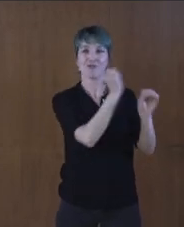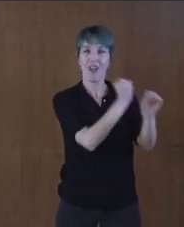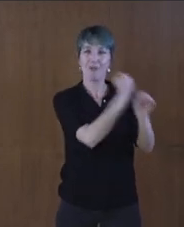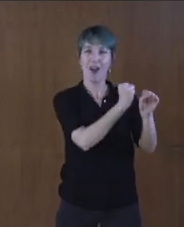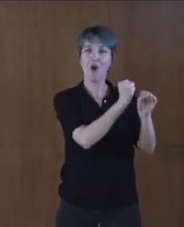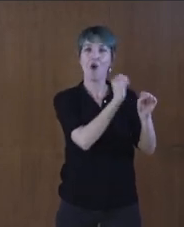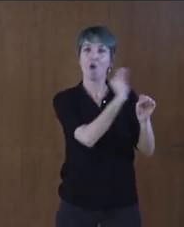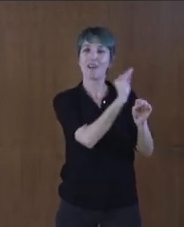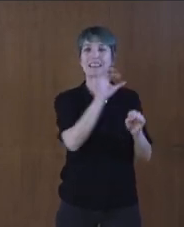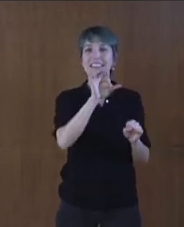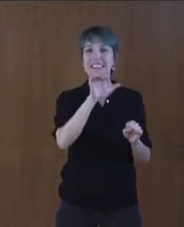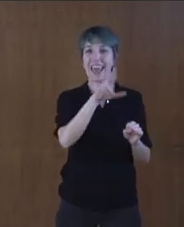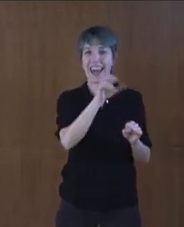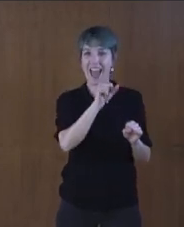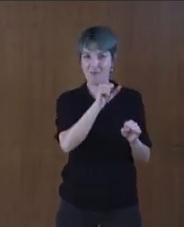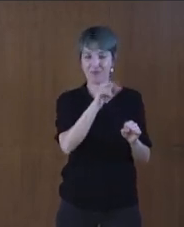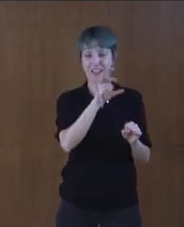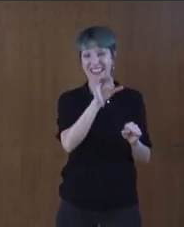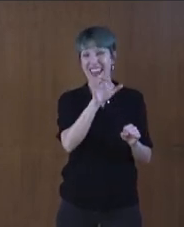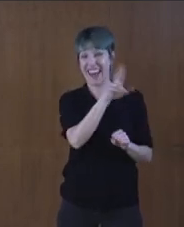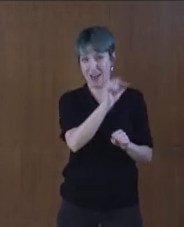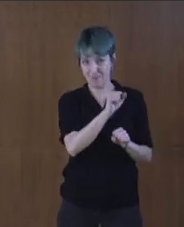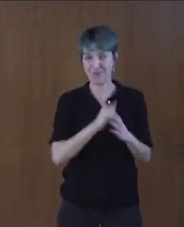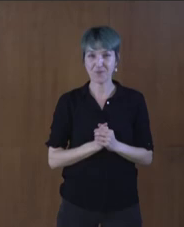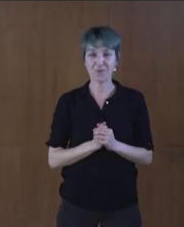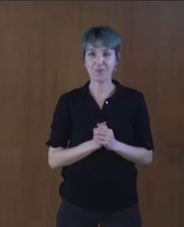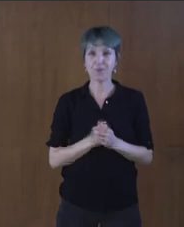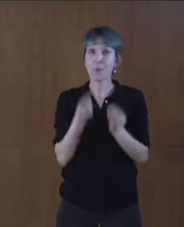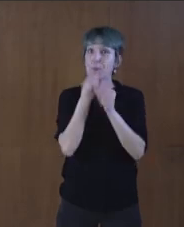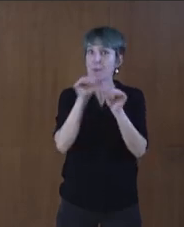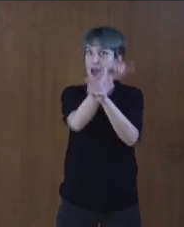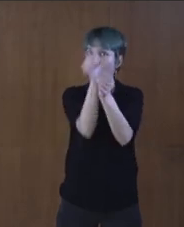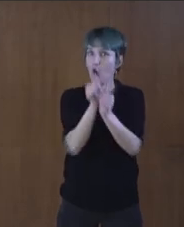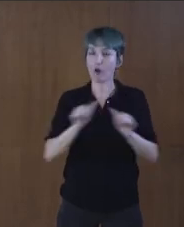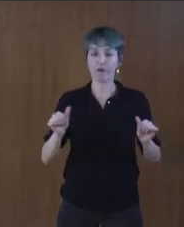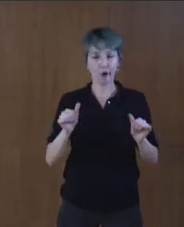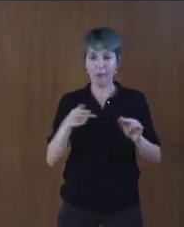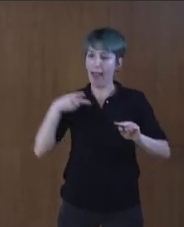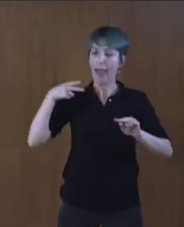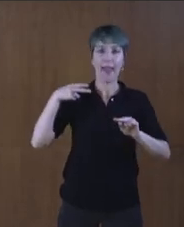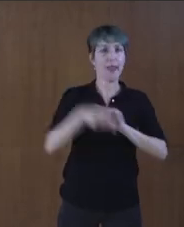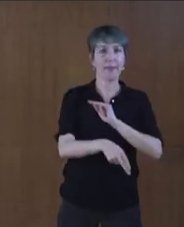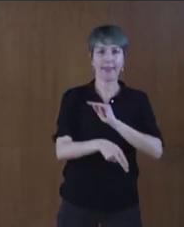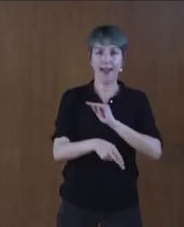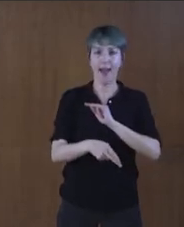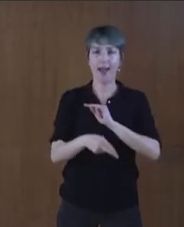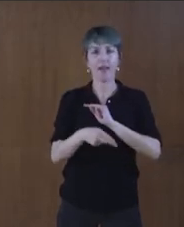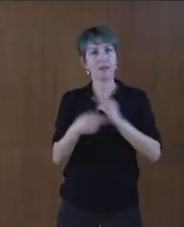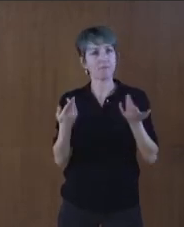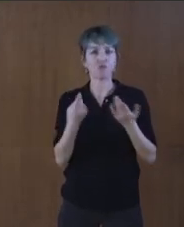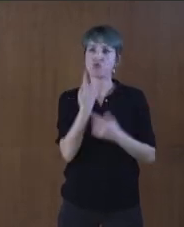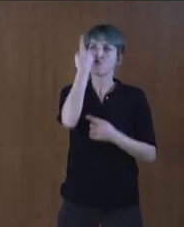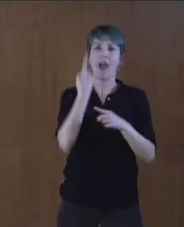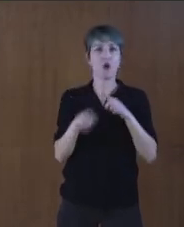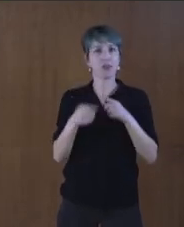Serra. Crec que no hi ha invitació millor a destruir un dels vicis que combat o hauria de